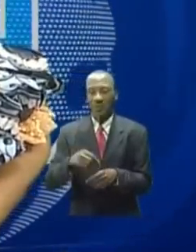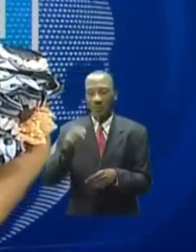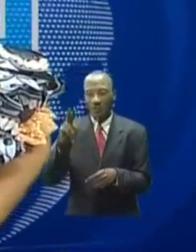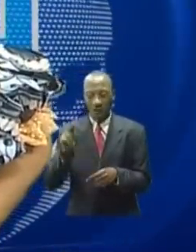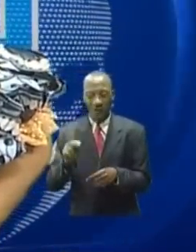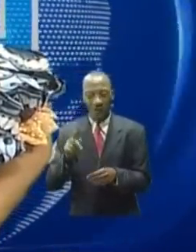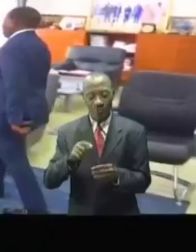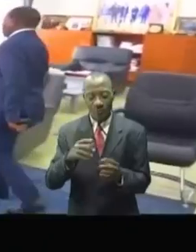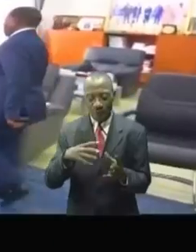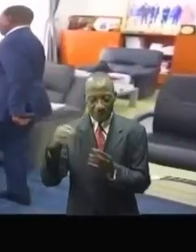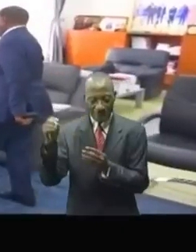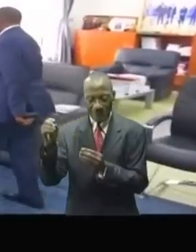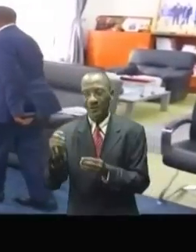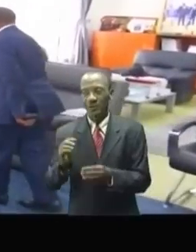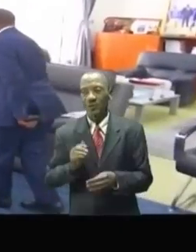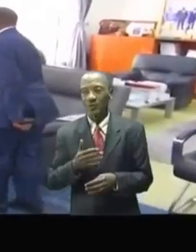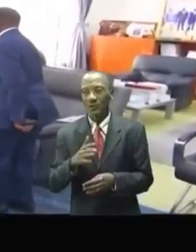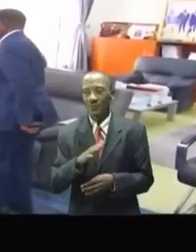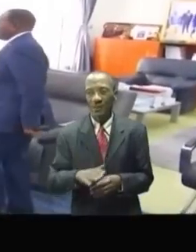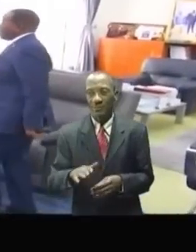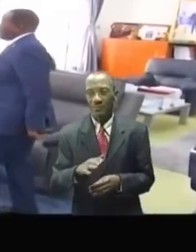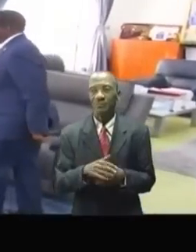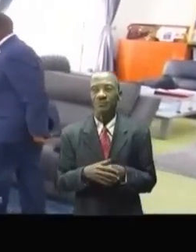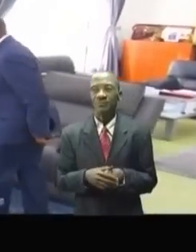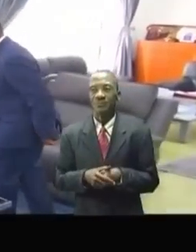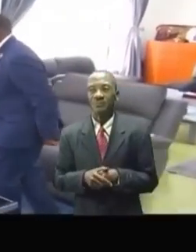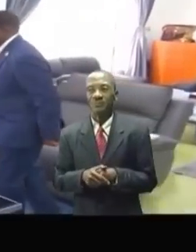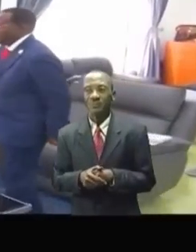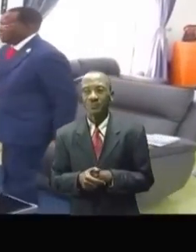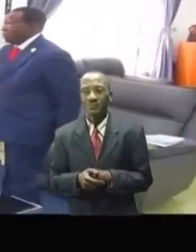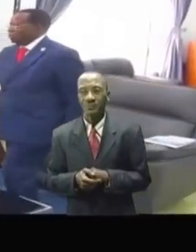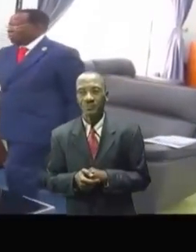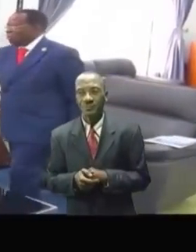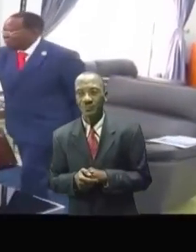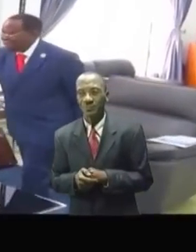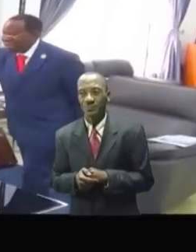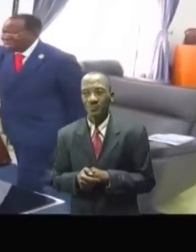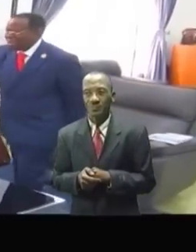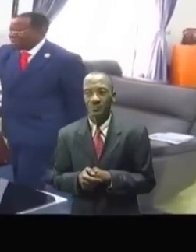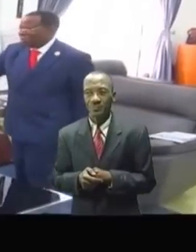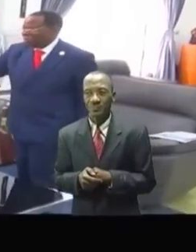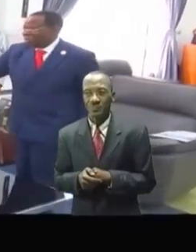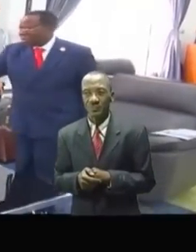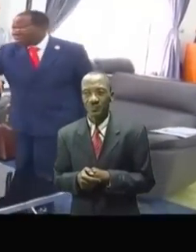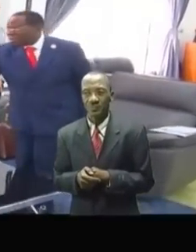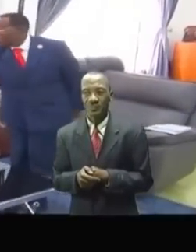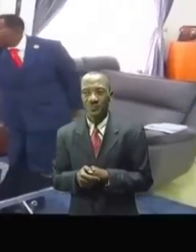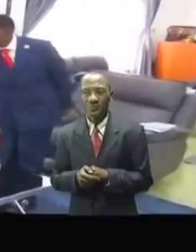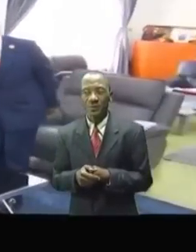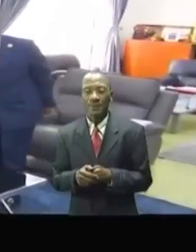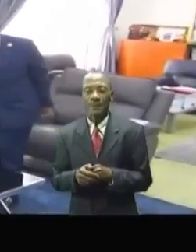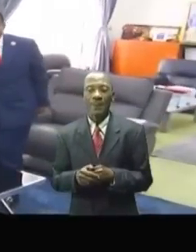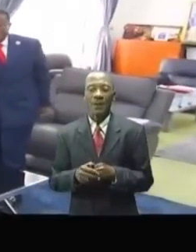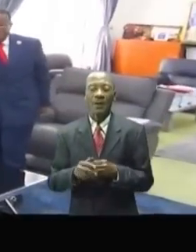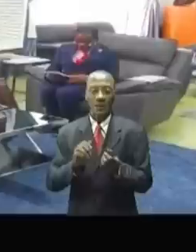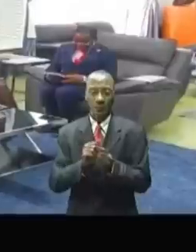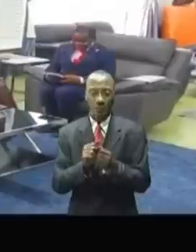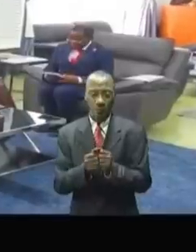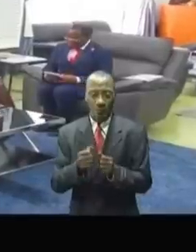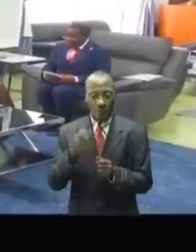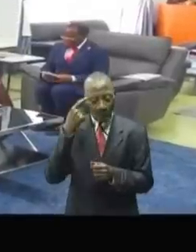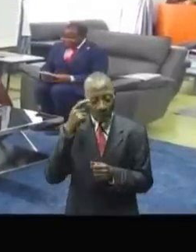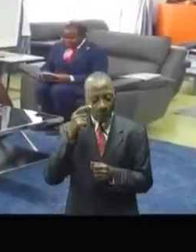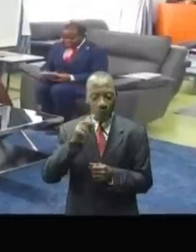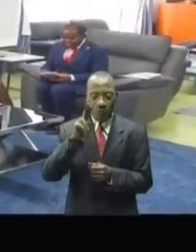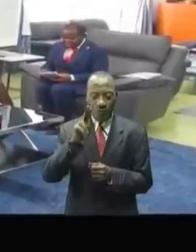Kimpianga. Les questions liées à la transparence et à la sécurisation des élections que la République démocratique du Congo